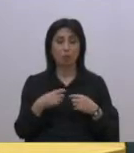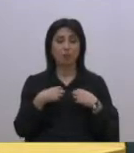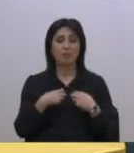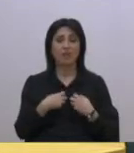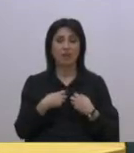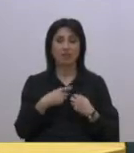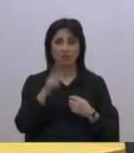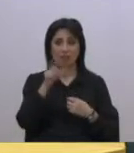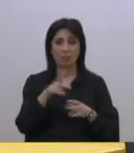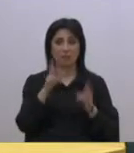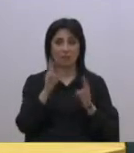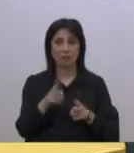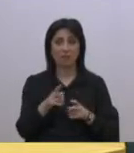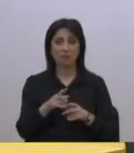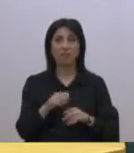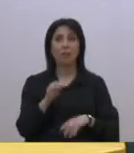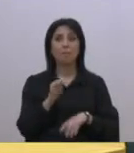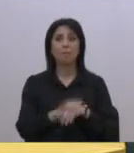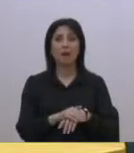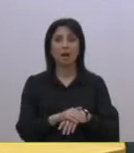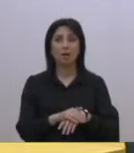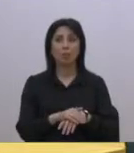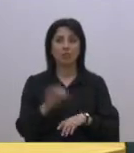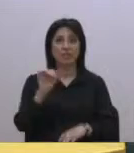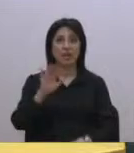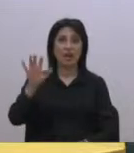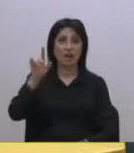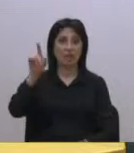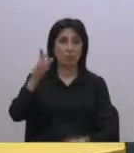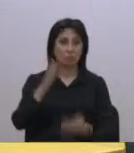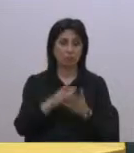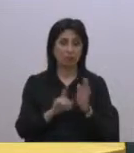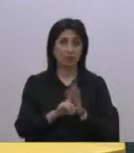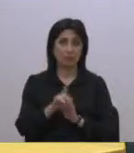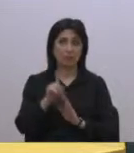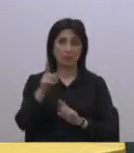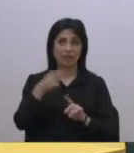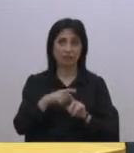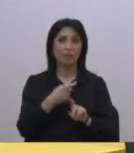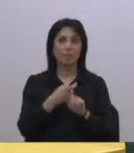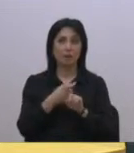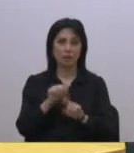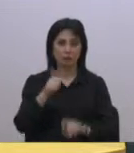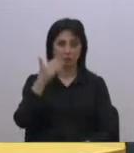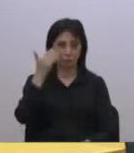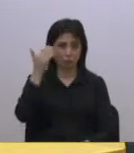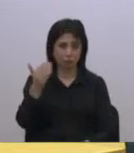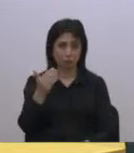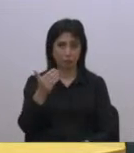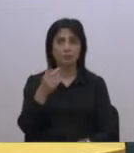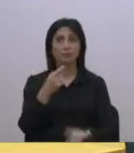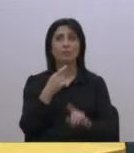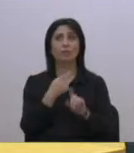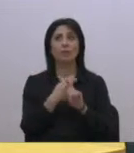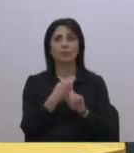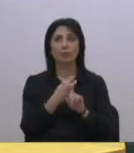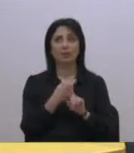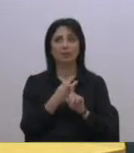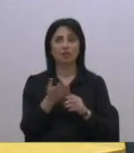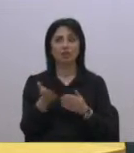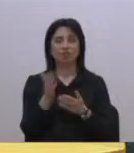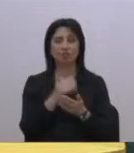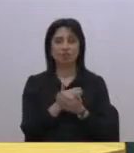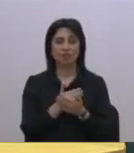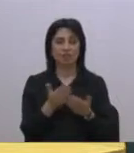კაცობრიობას დაემართა. ხო ფაქტობრივად დასავლეთში იყო წარმოშობილი. ეს იყო ფაშიზმი, ხო? ფაშიზმის შედეგად,